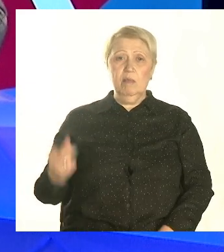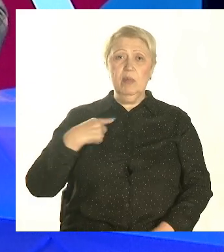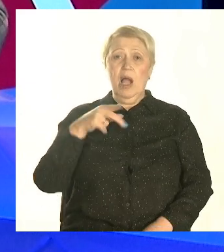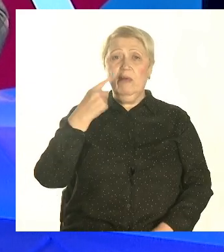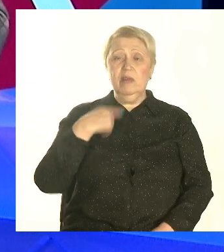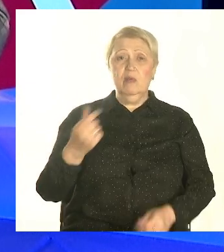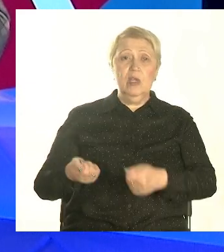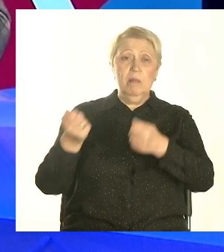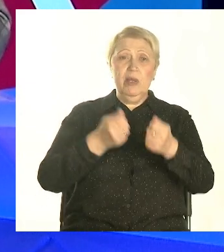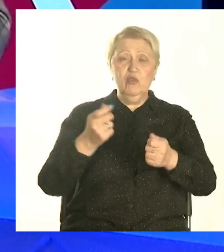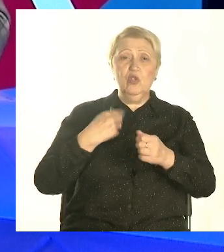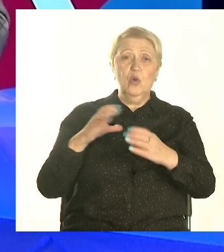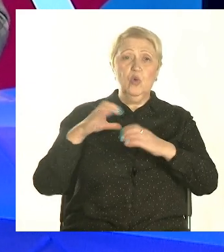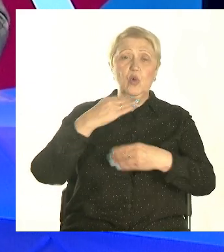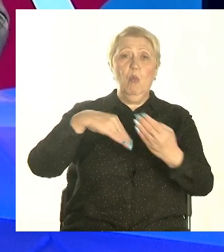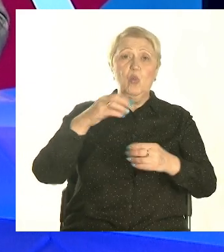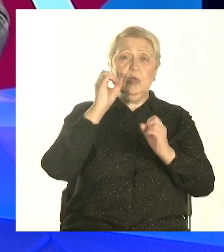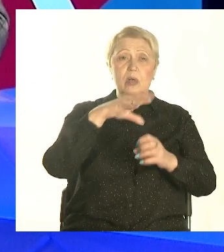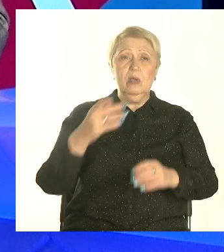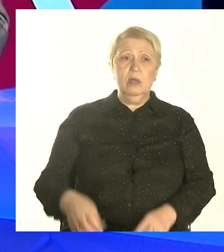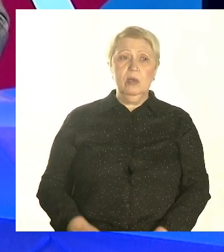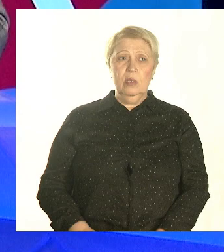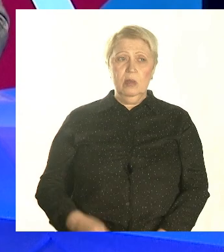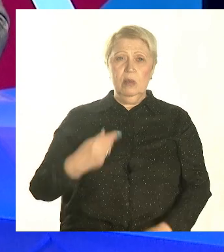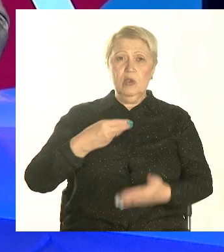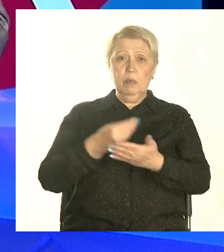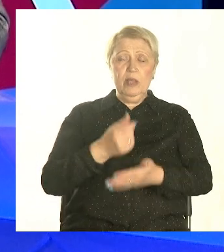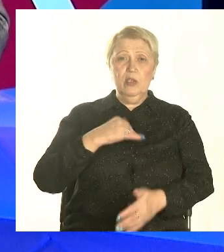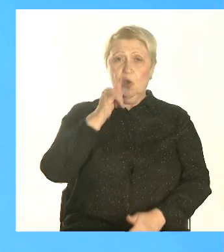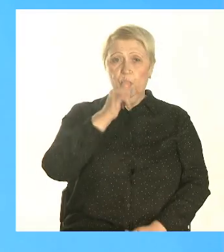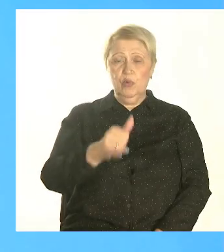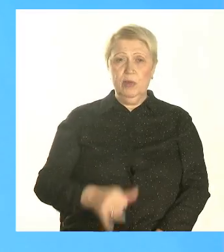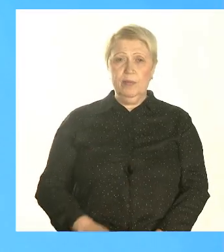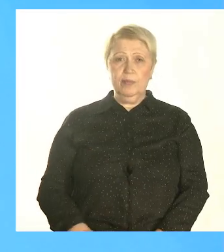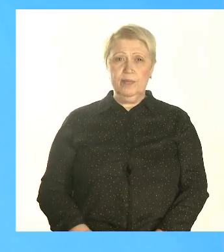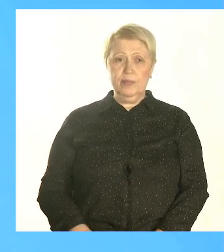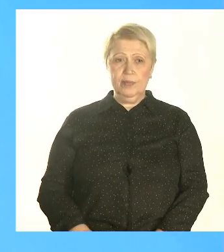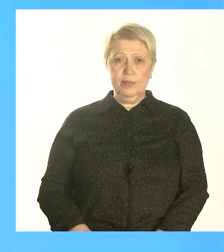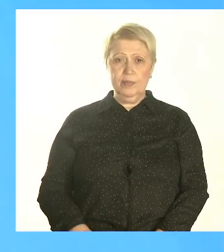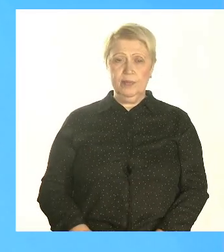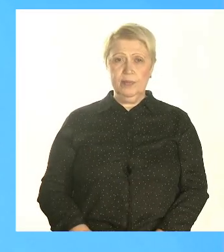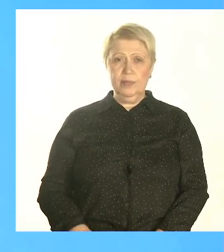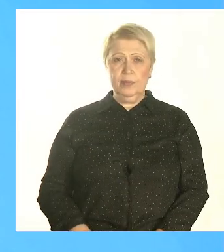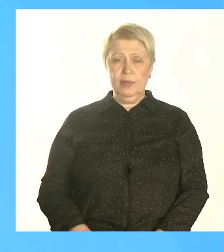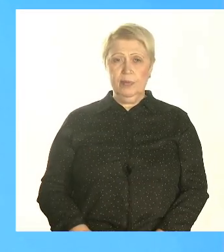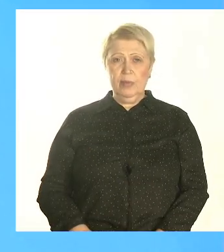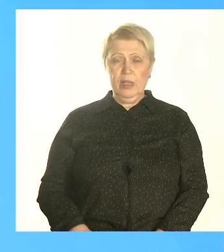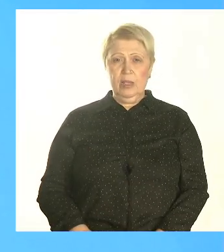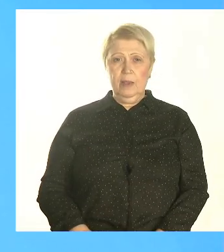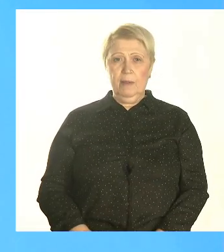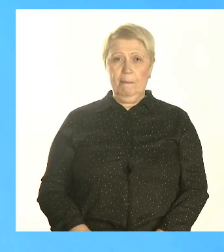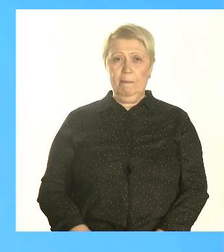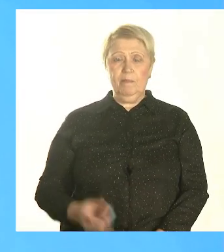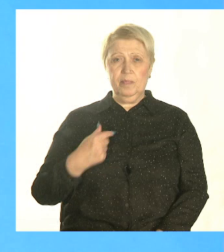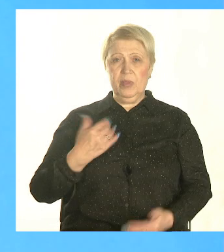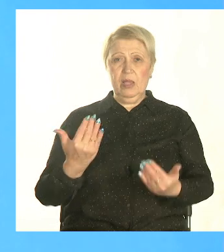Но это коммунальная услуга, вы получите квитанцию. Дальше уже гражданско-правовые отношения через суд взыскивать вот, будут. Давайте сейчас, коли про частный